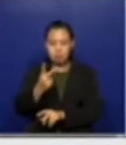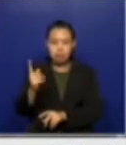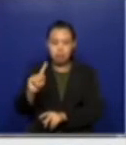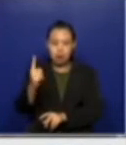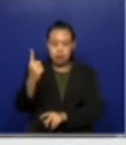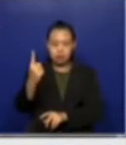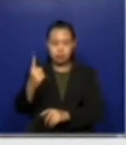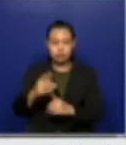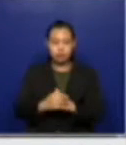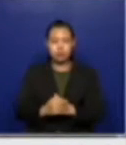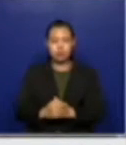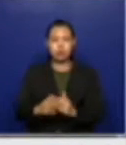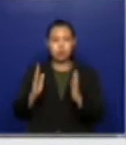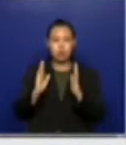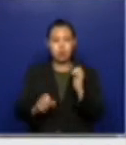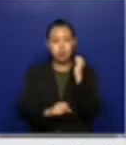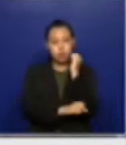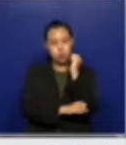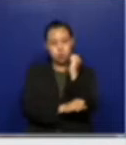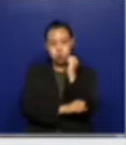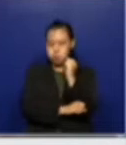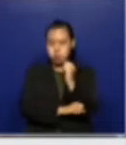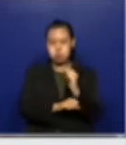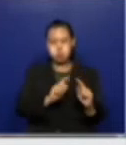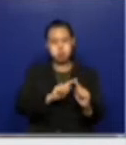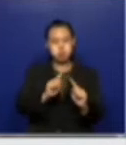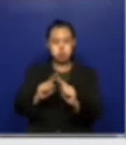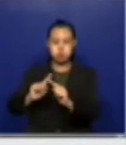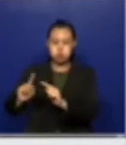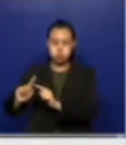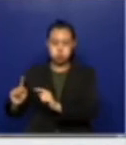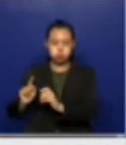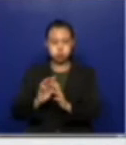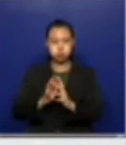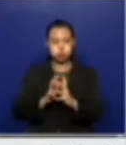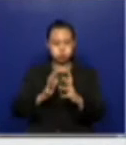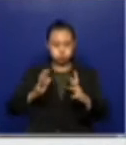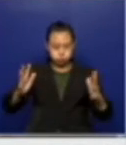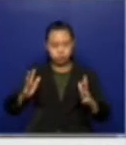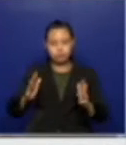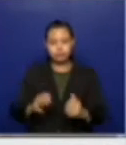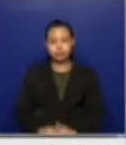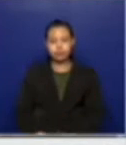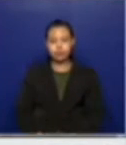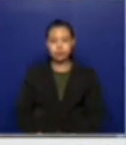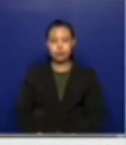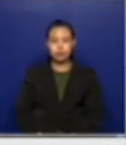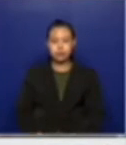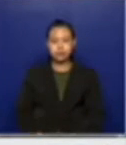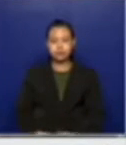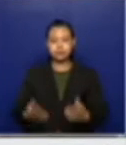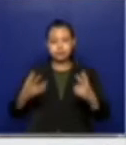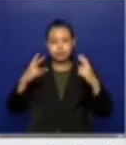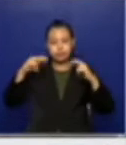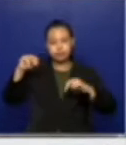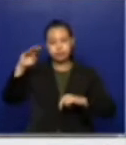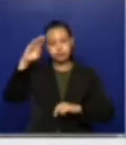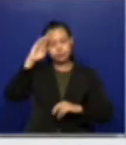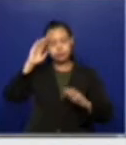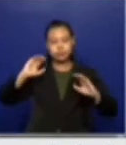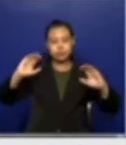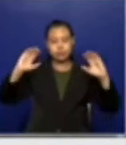แน่นอนนอกจากนี้ตั้งแต่รัฐบาลพลเอกประยุทธ์บริหารประเทศมา